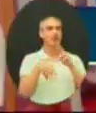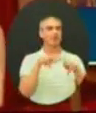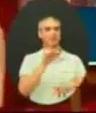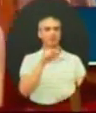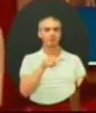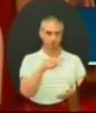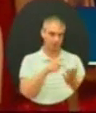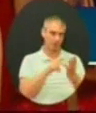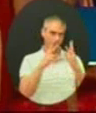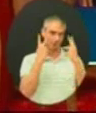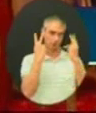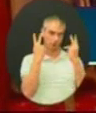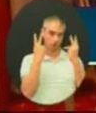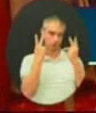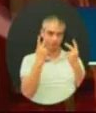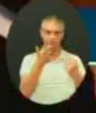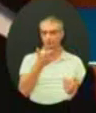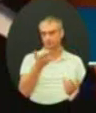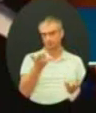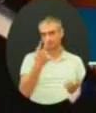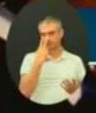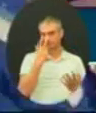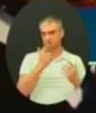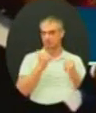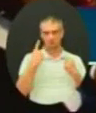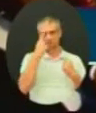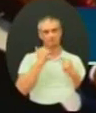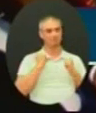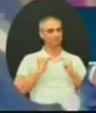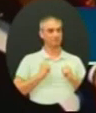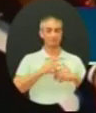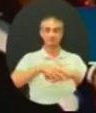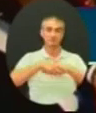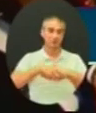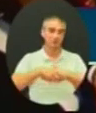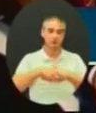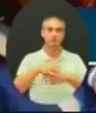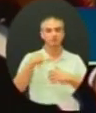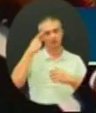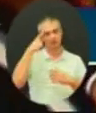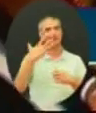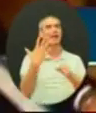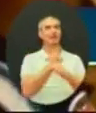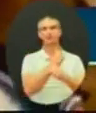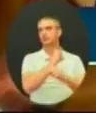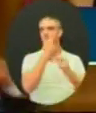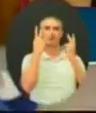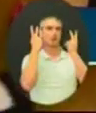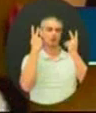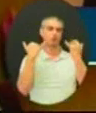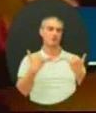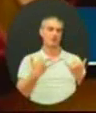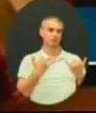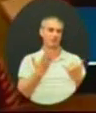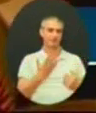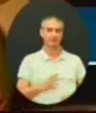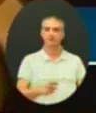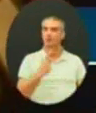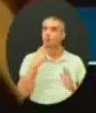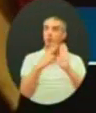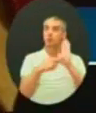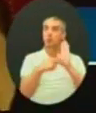הזה, כי זה מה שחשוב, נראה לי נוח לפחות על פי התמונות, על פי לחיצות הידיים, זה לדעתי הישג, אולי ההישג החשוב ביותר כרגע.